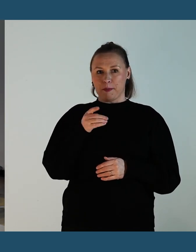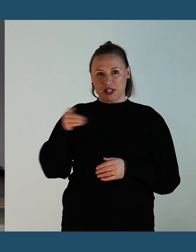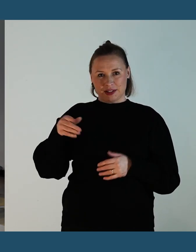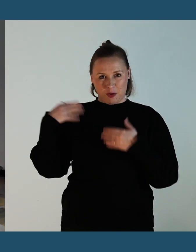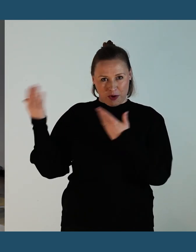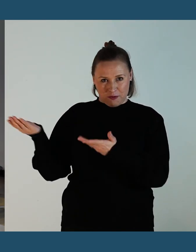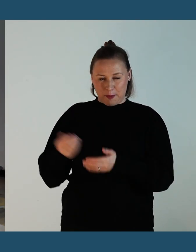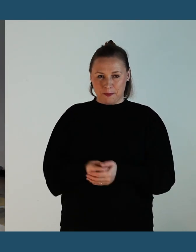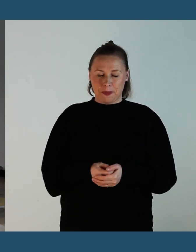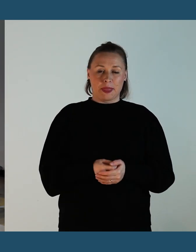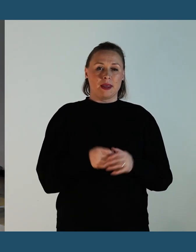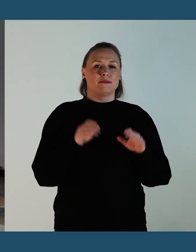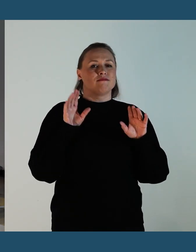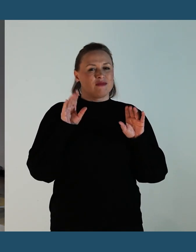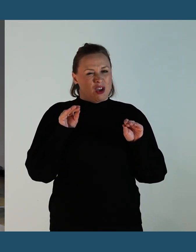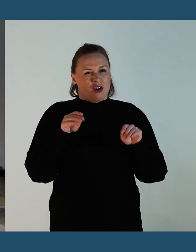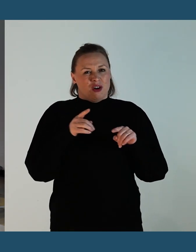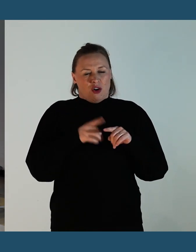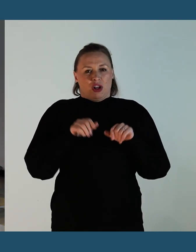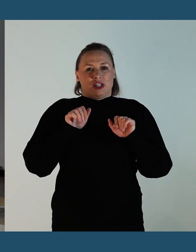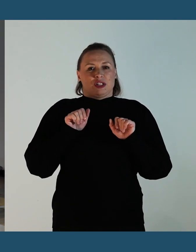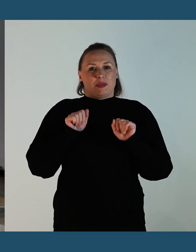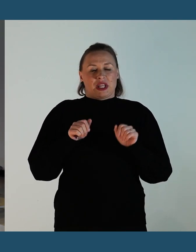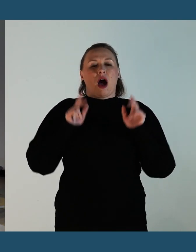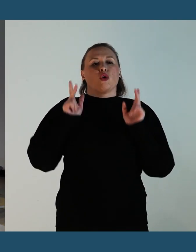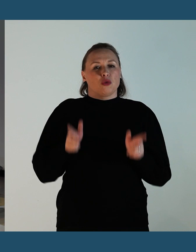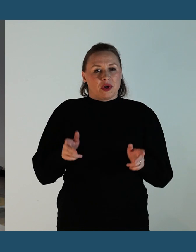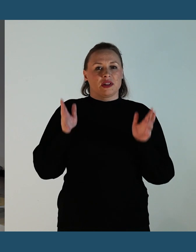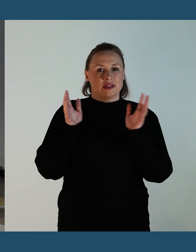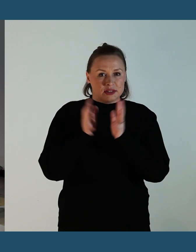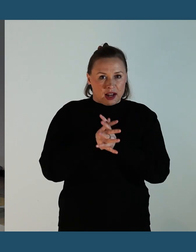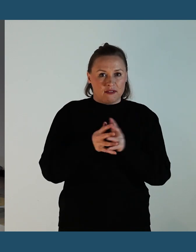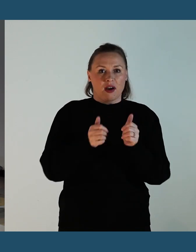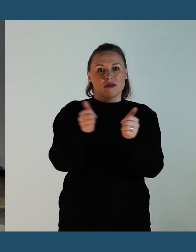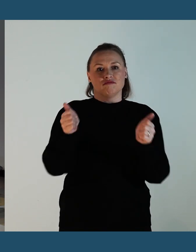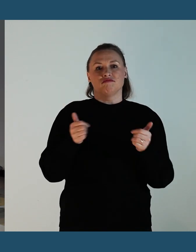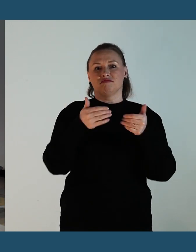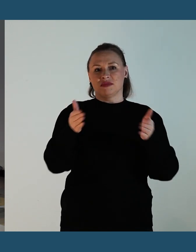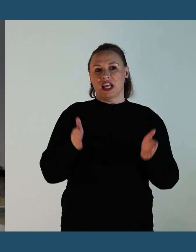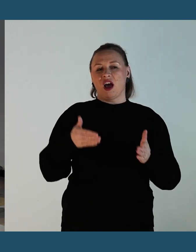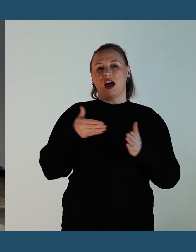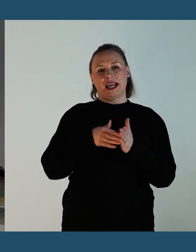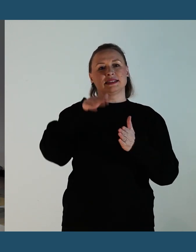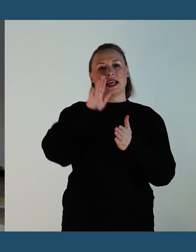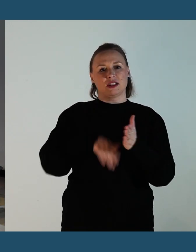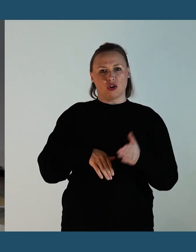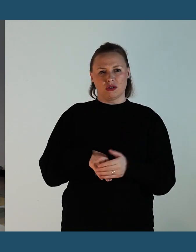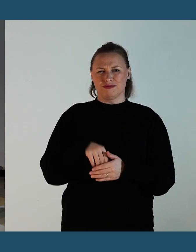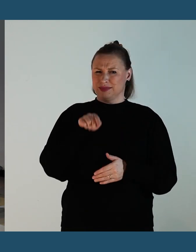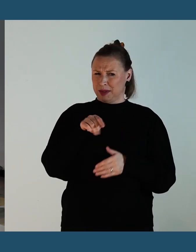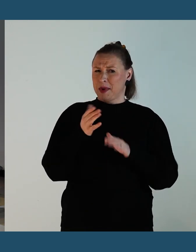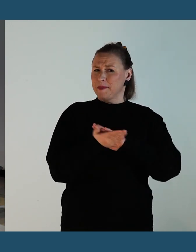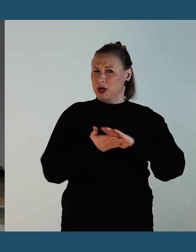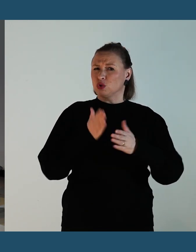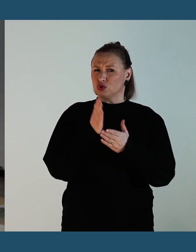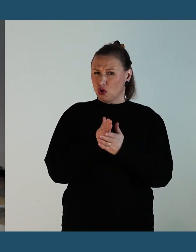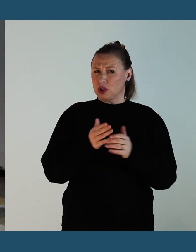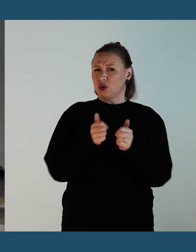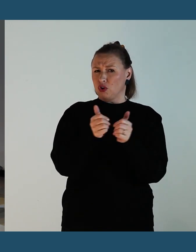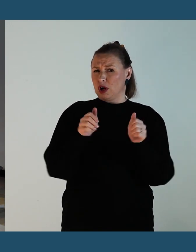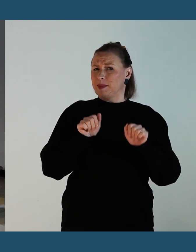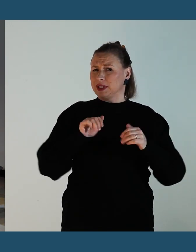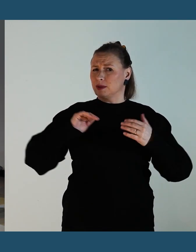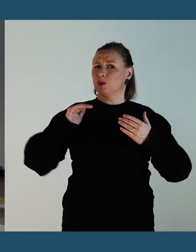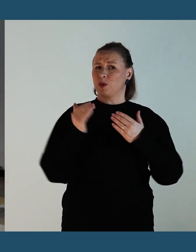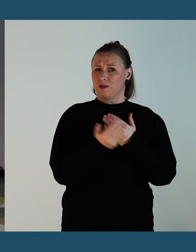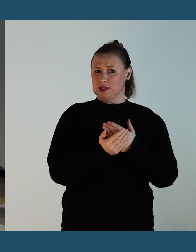olla niin kuin se oletus, että kaikki tilat on esteettömiä ja että se on niin kuin se sellainen perusoikeus, mikä kaikille turvataan, että on